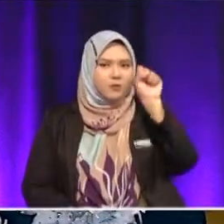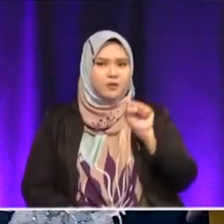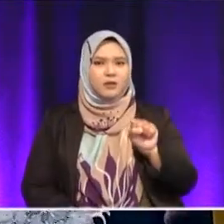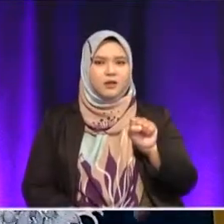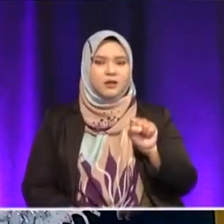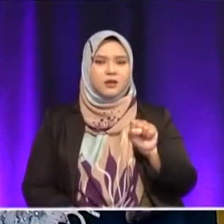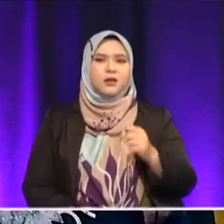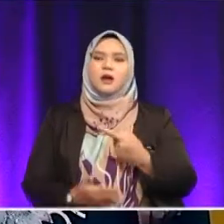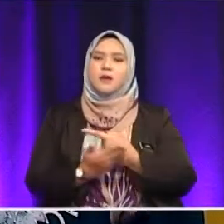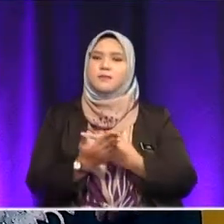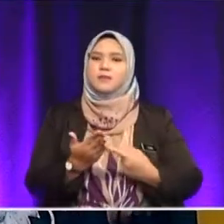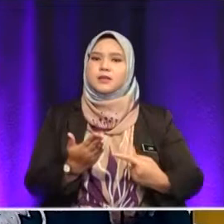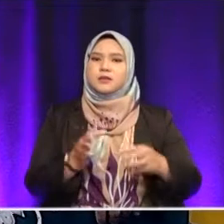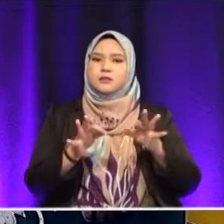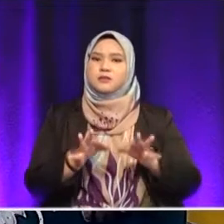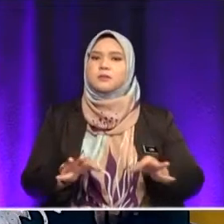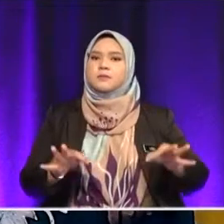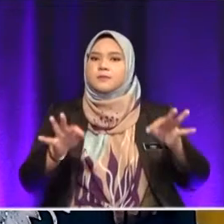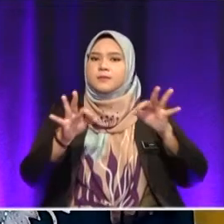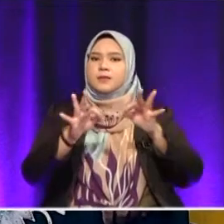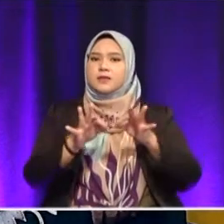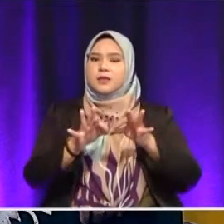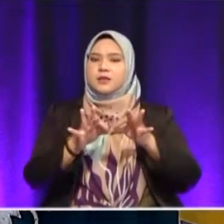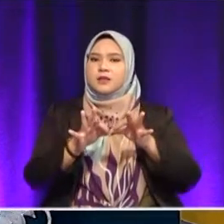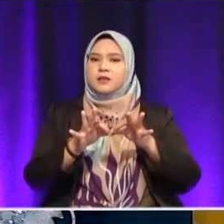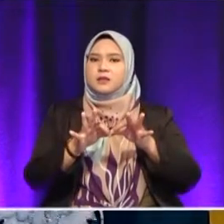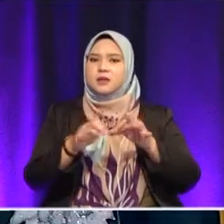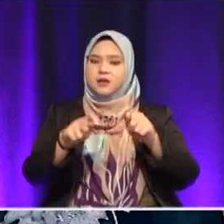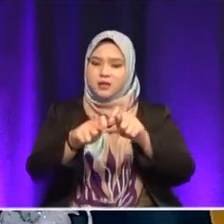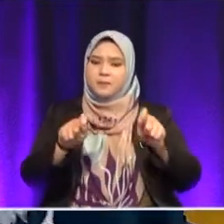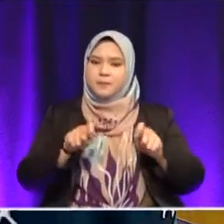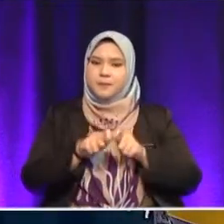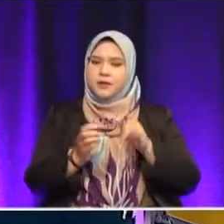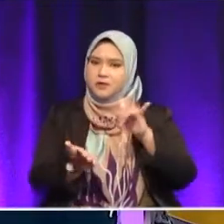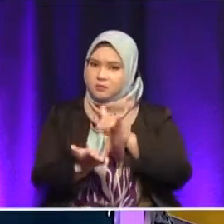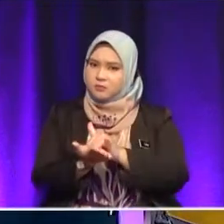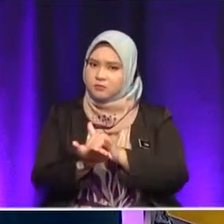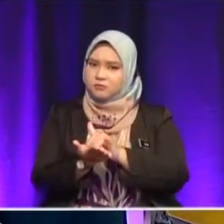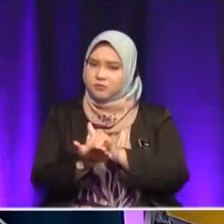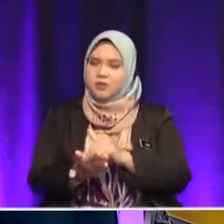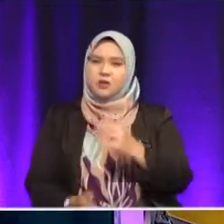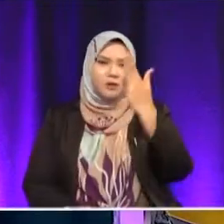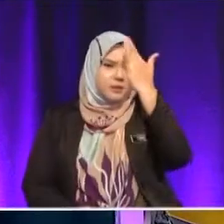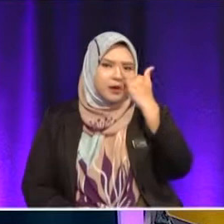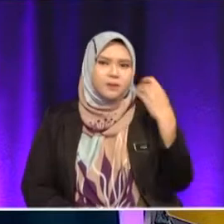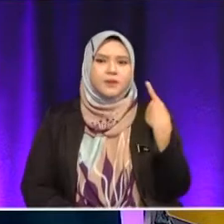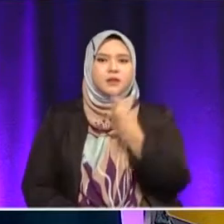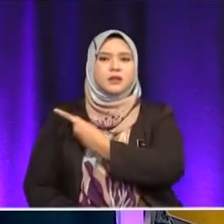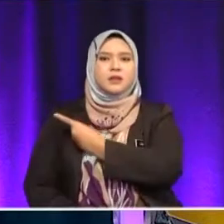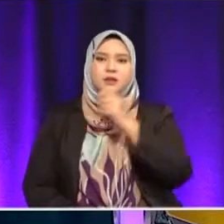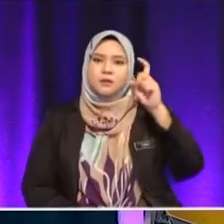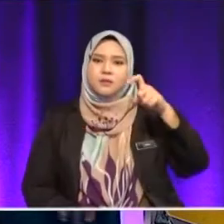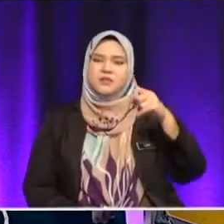masyarakat pada hari ini ya mana ya murid-murid Ini dia karena tahu kenapa kita perlu jaga Kenapa kita perlu